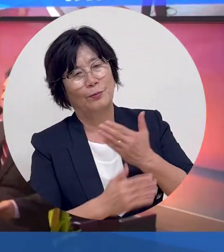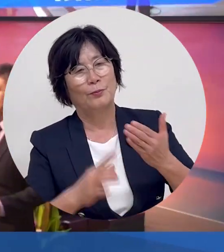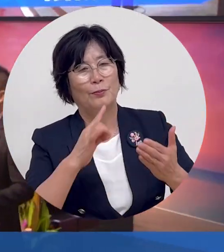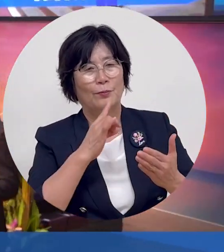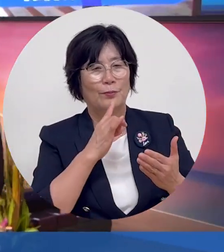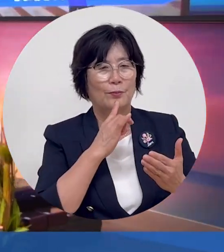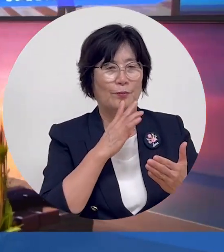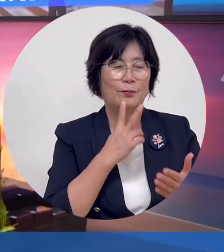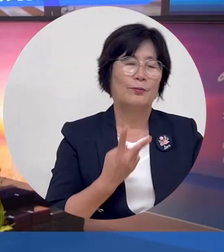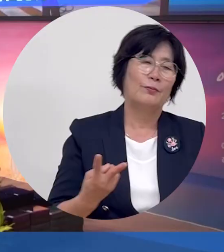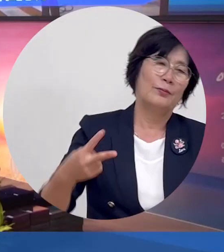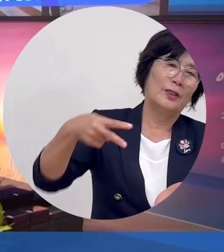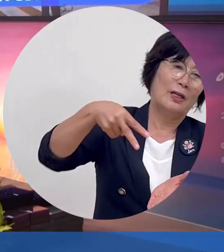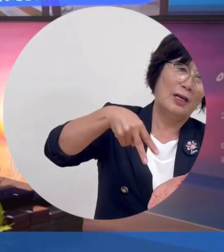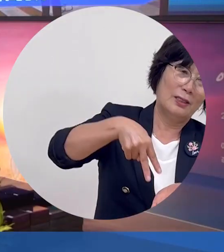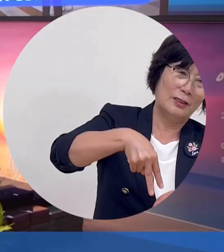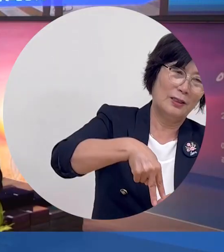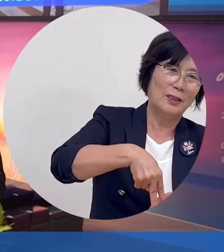은혜로만 선다네.